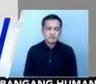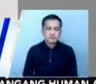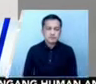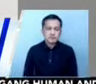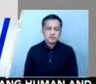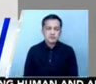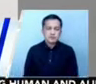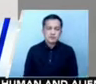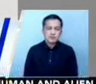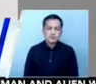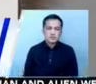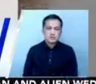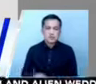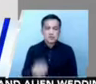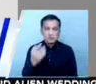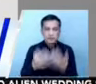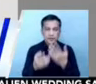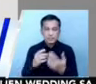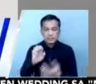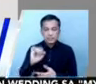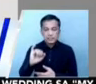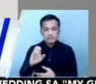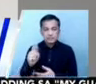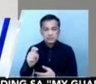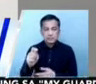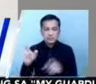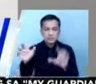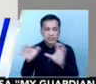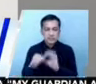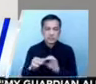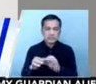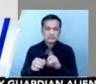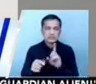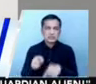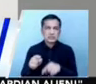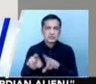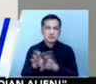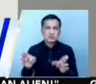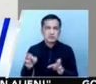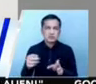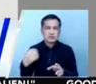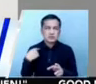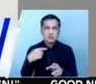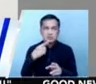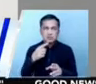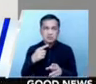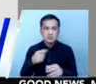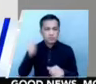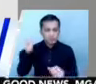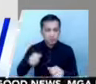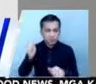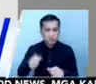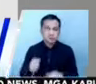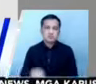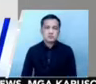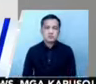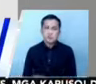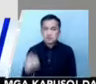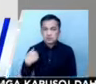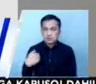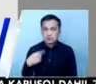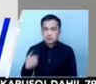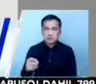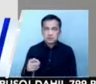fire exit. Hindi kasi daw agad-agad magbukok sa niya hanggat hindi pinupukpok ng martilyo. Kasi